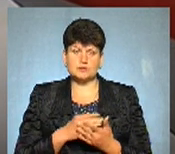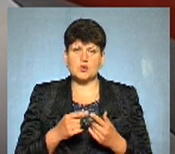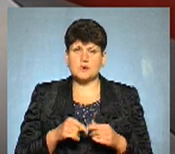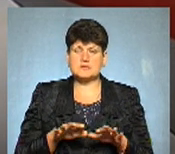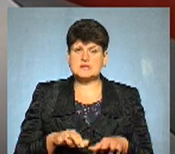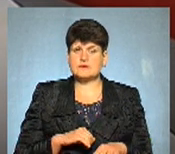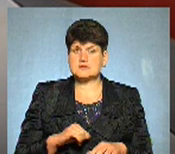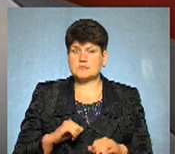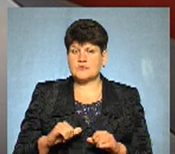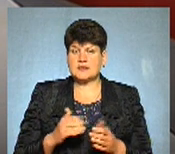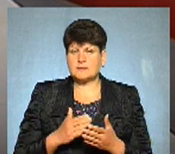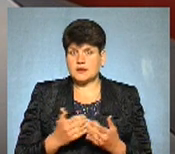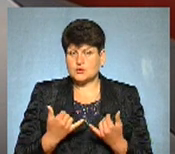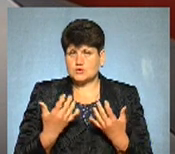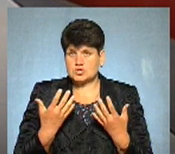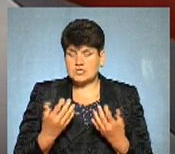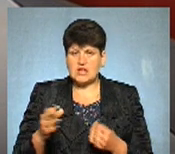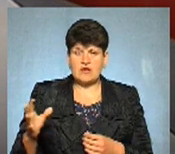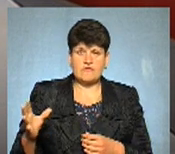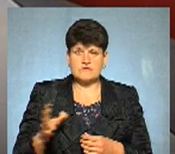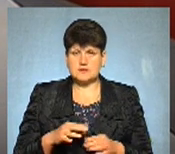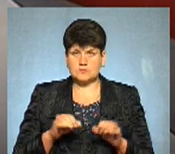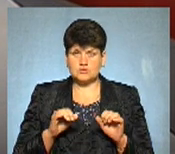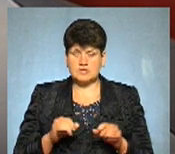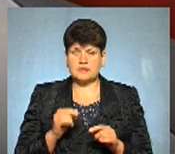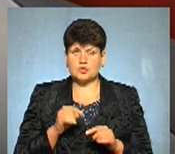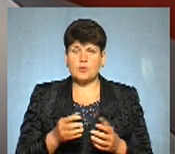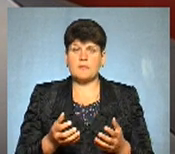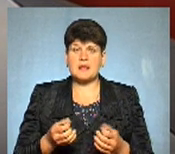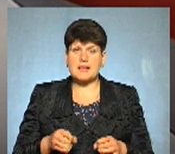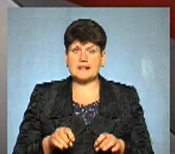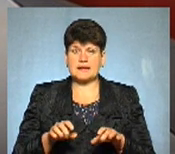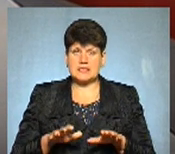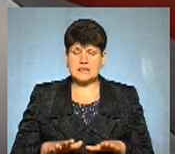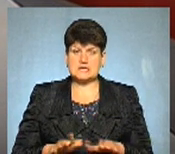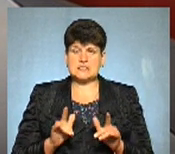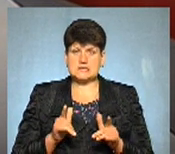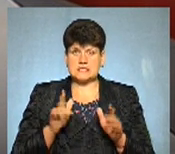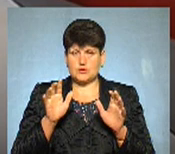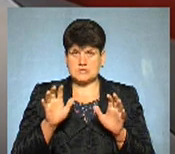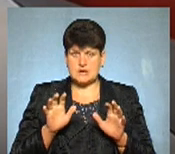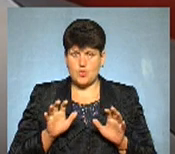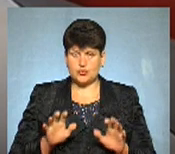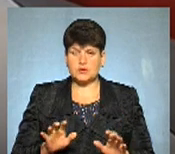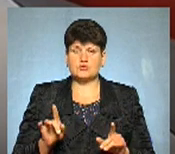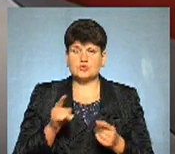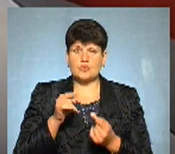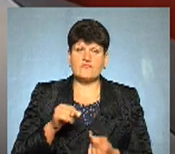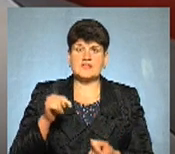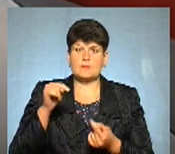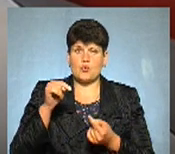які мають на сьогоднішній день усі важелі для того, щоб прийняти рішення згідно чинного законодавства щодо